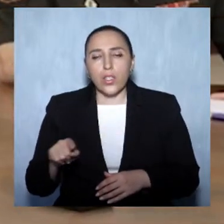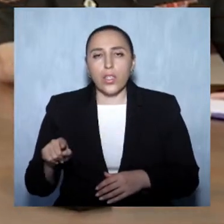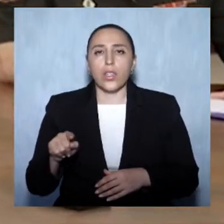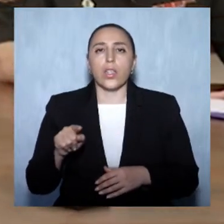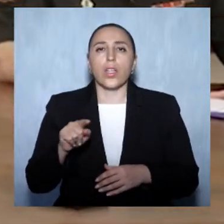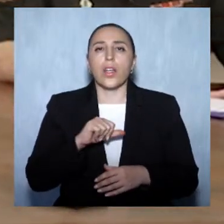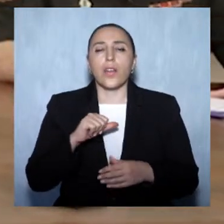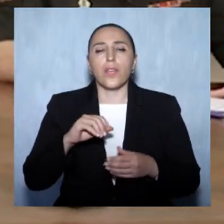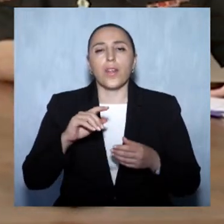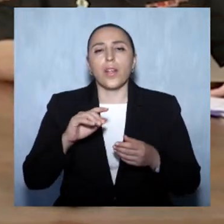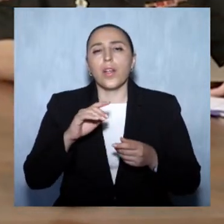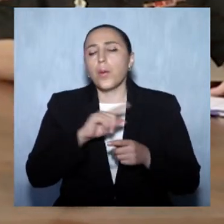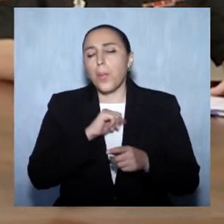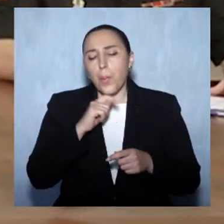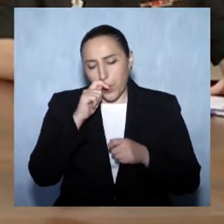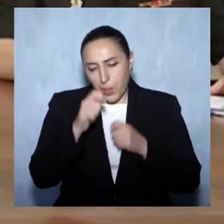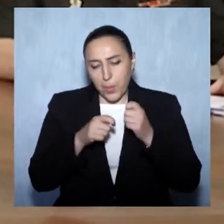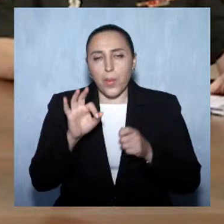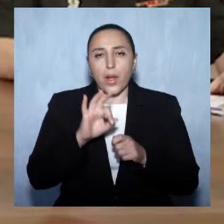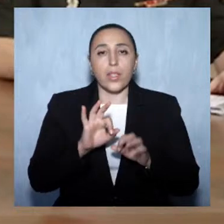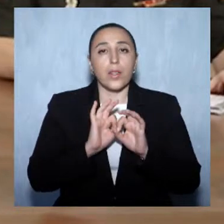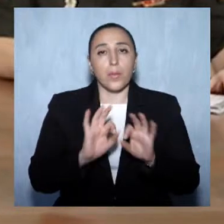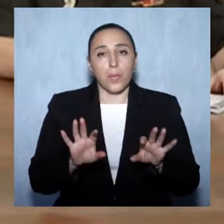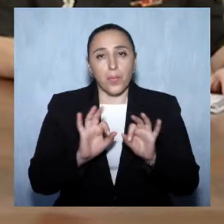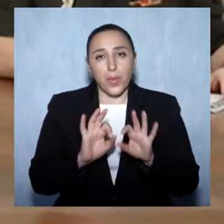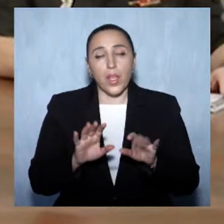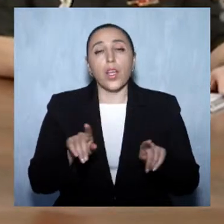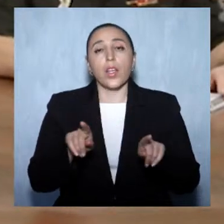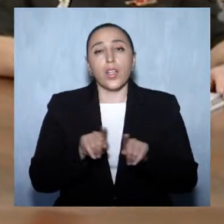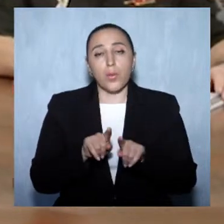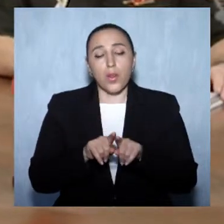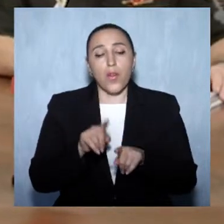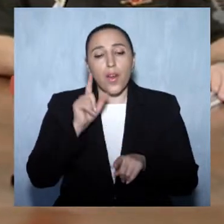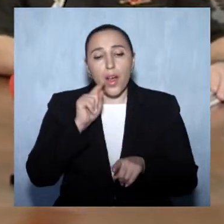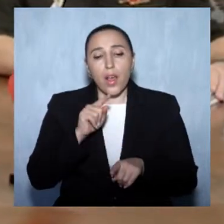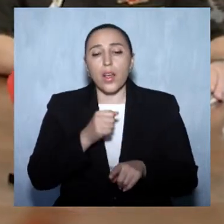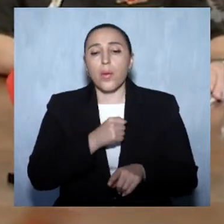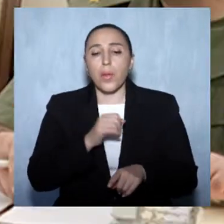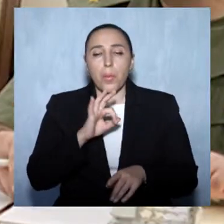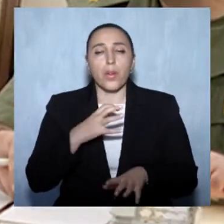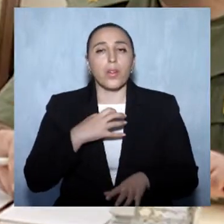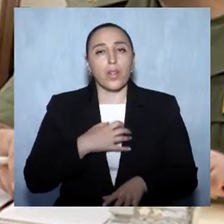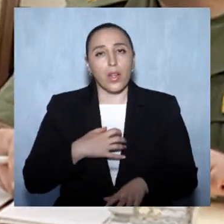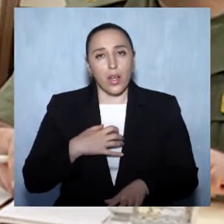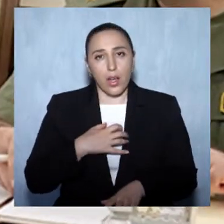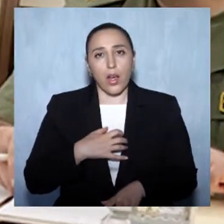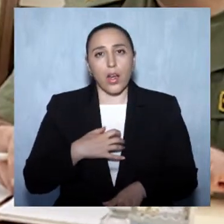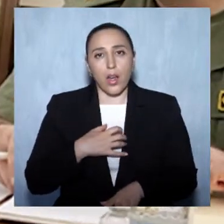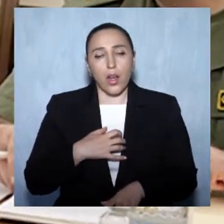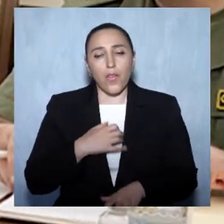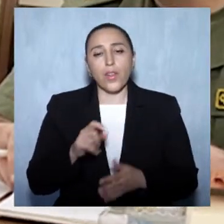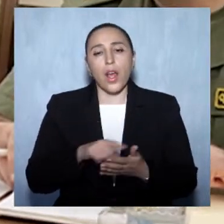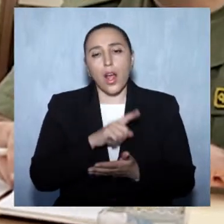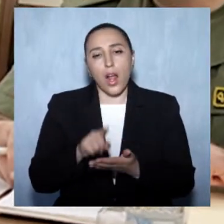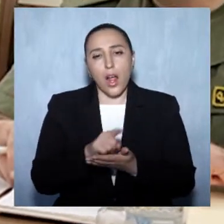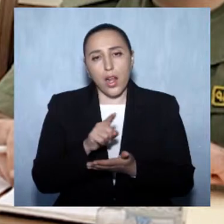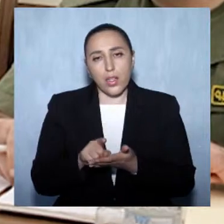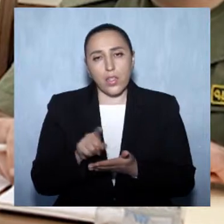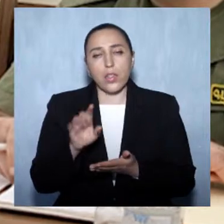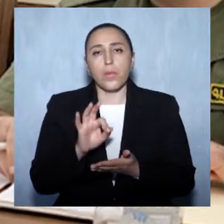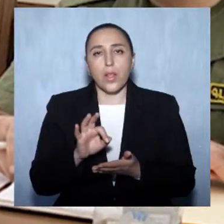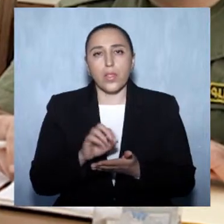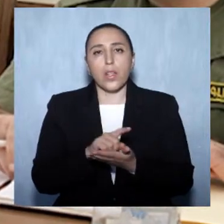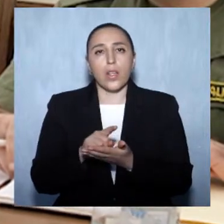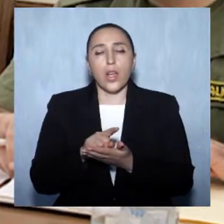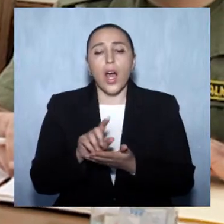և ծավալի մասին։ Կարապետյանն իր հերթին նշել է հայկական կողմի համար առավել կարևոր նշանակություն ունեցող հարցերի շրջանակը։ Թե